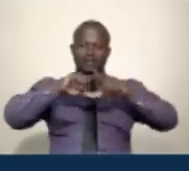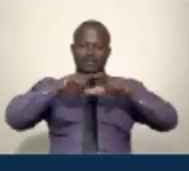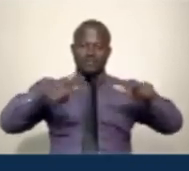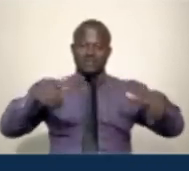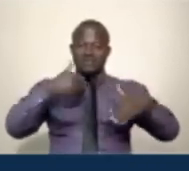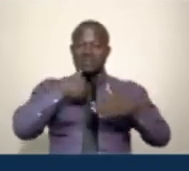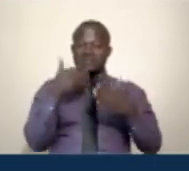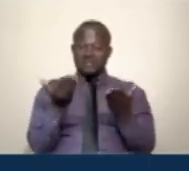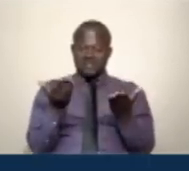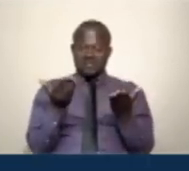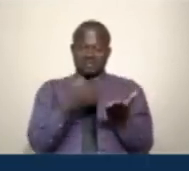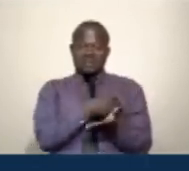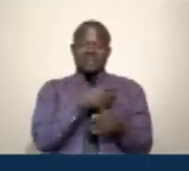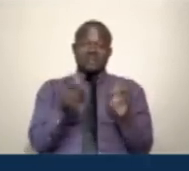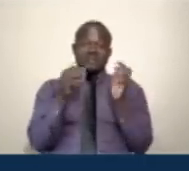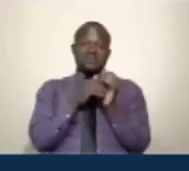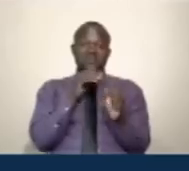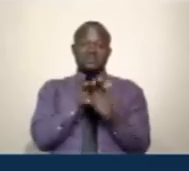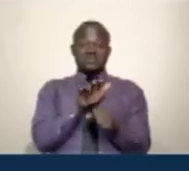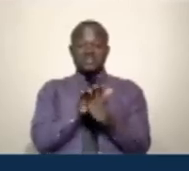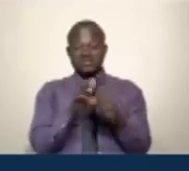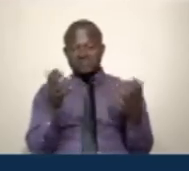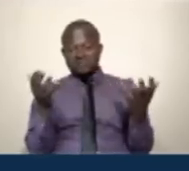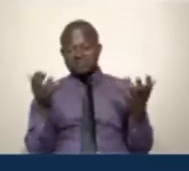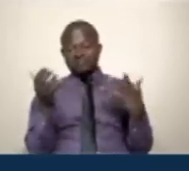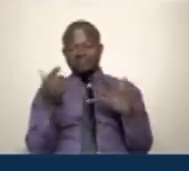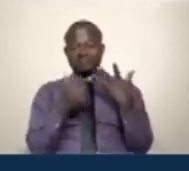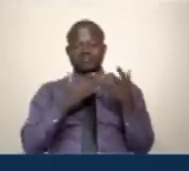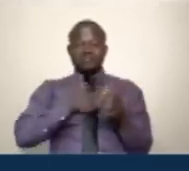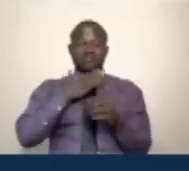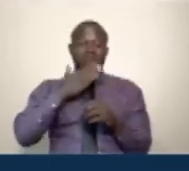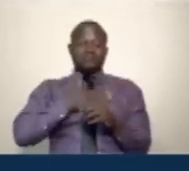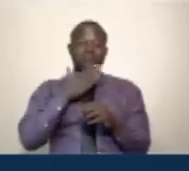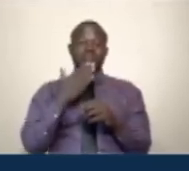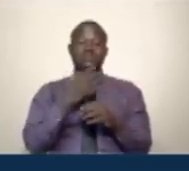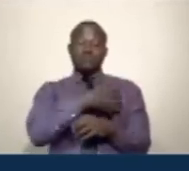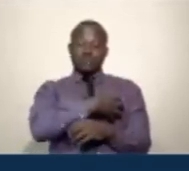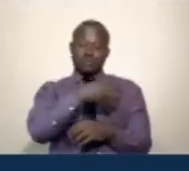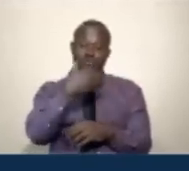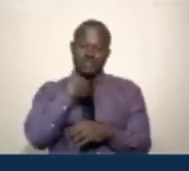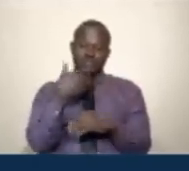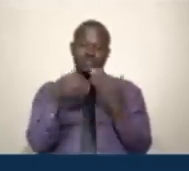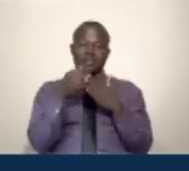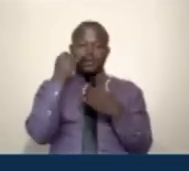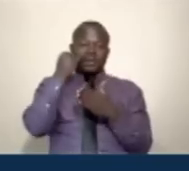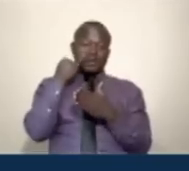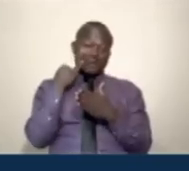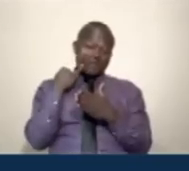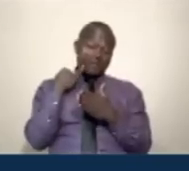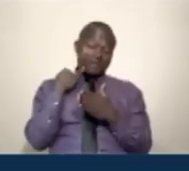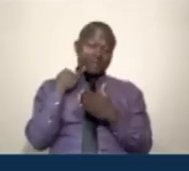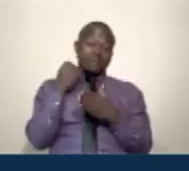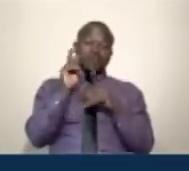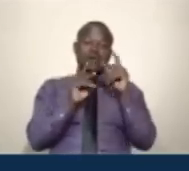numva mfite umutungo. Ariko akenshi nk'ikintu kinshimisha mu mutungo cyane ukomeye ni